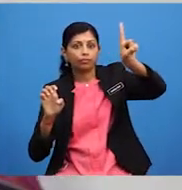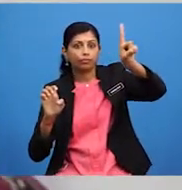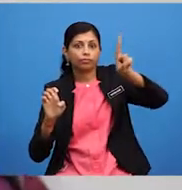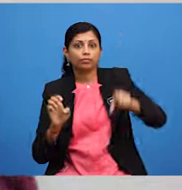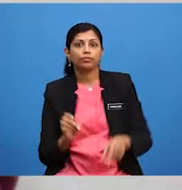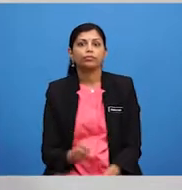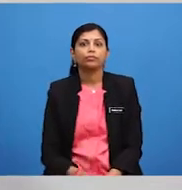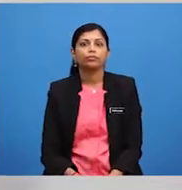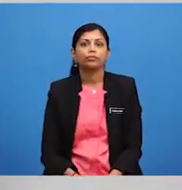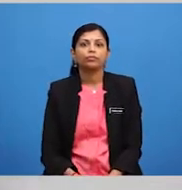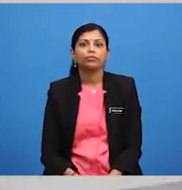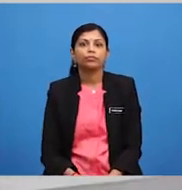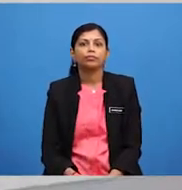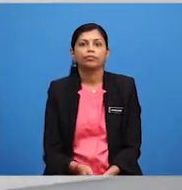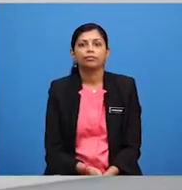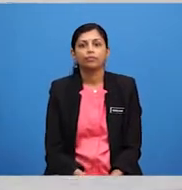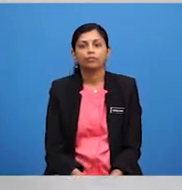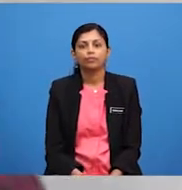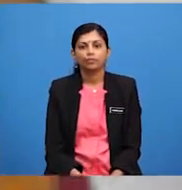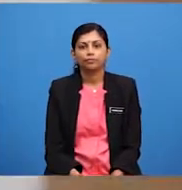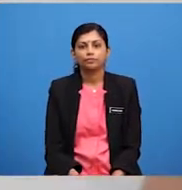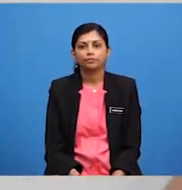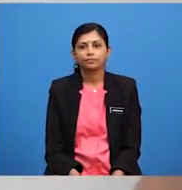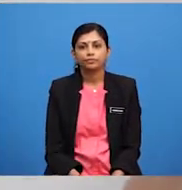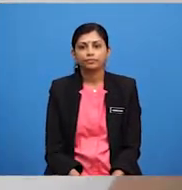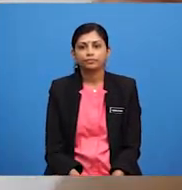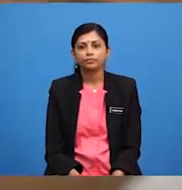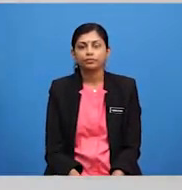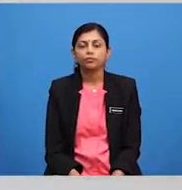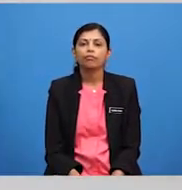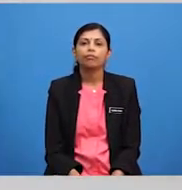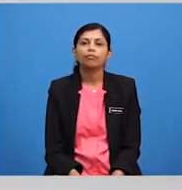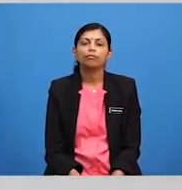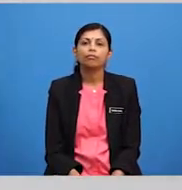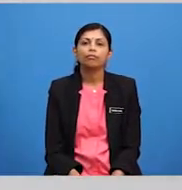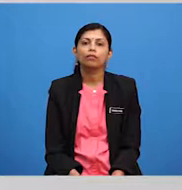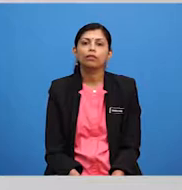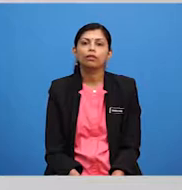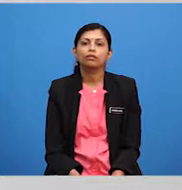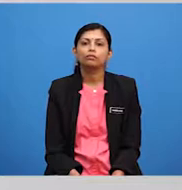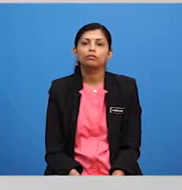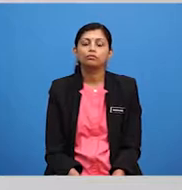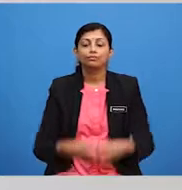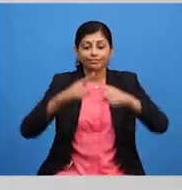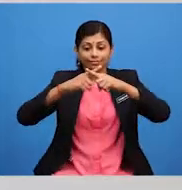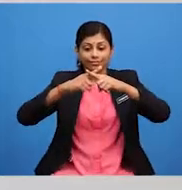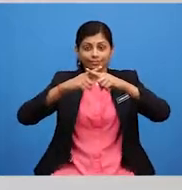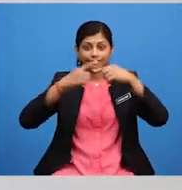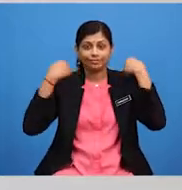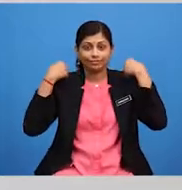1 seperti yang sedang cikgu lakukan. Seterusnya, labelkan titik